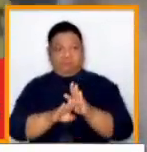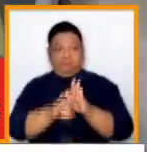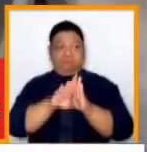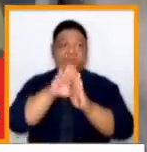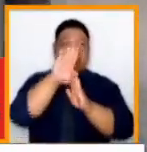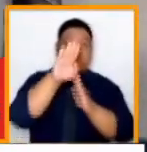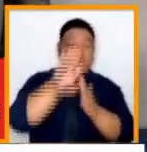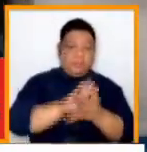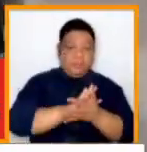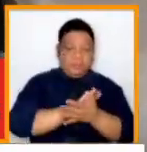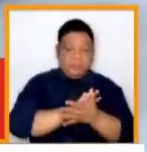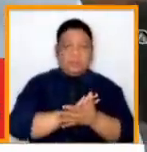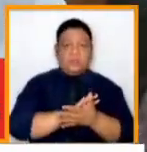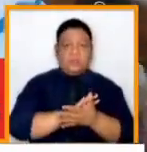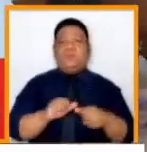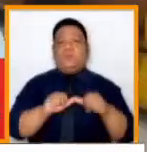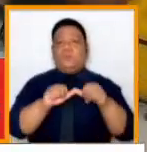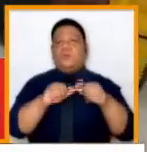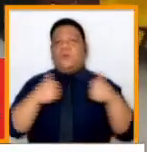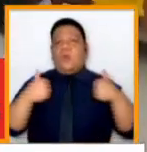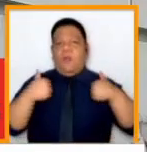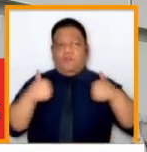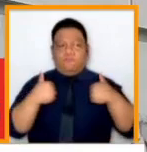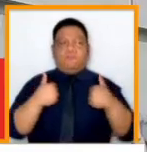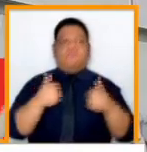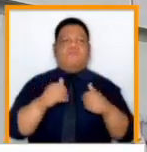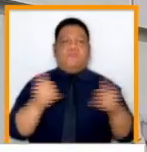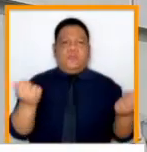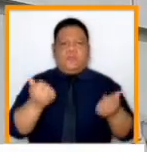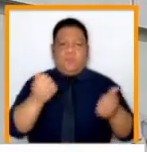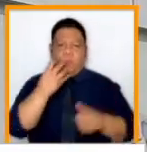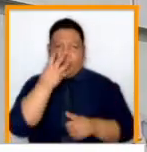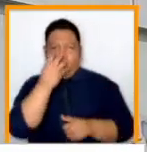crematorium at oxygen supply ang Pilipinas.